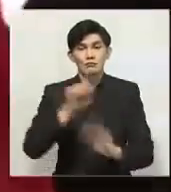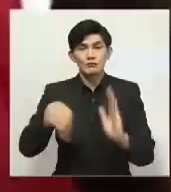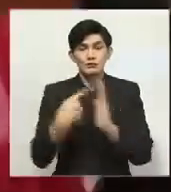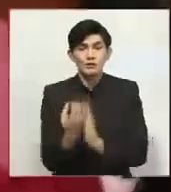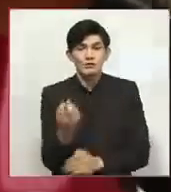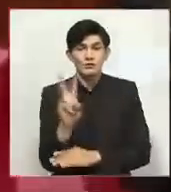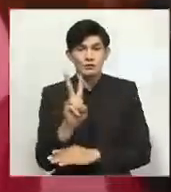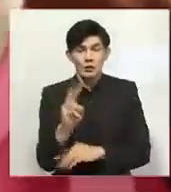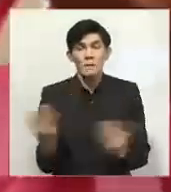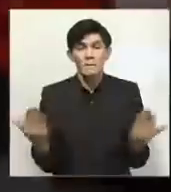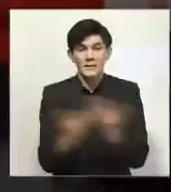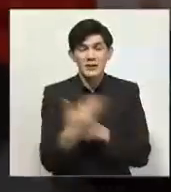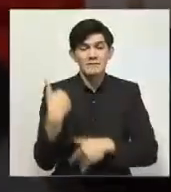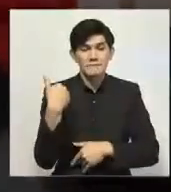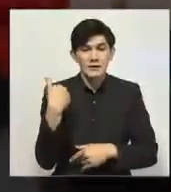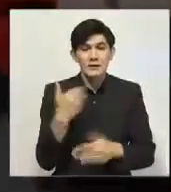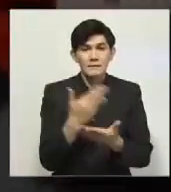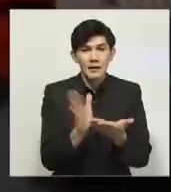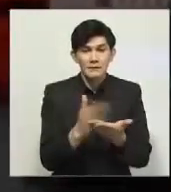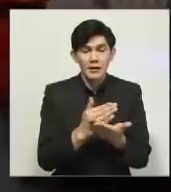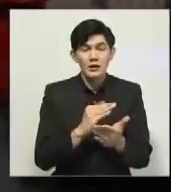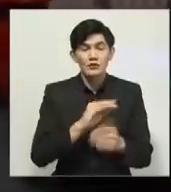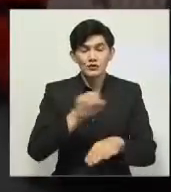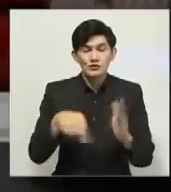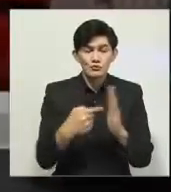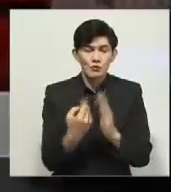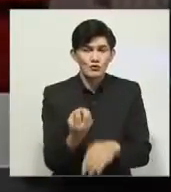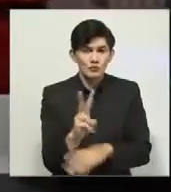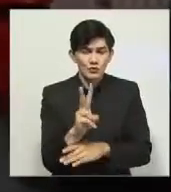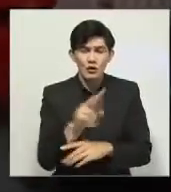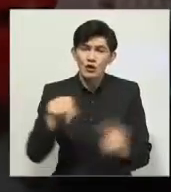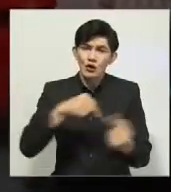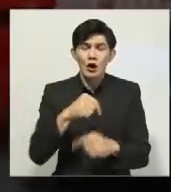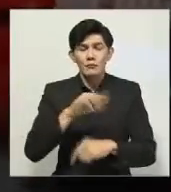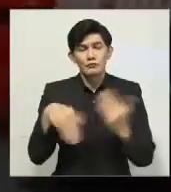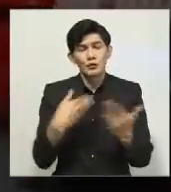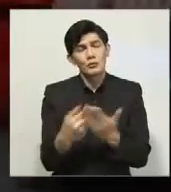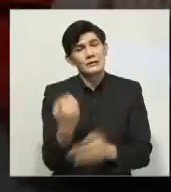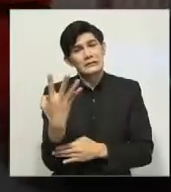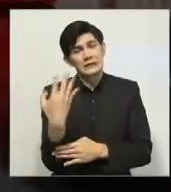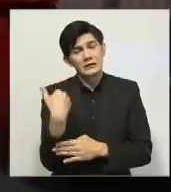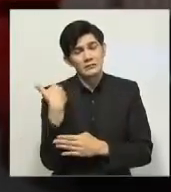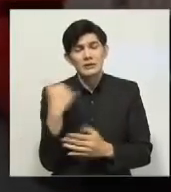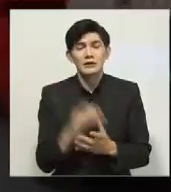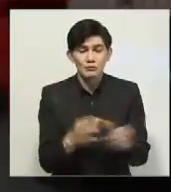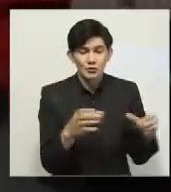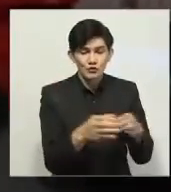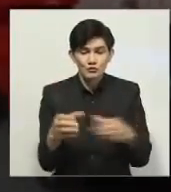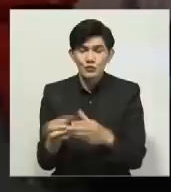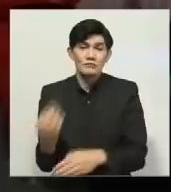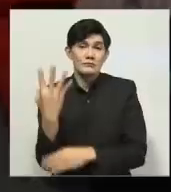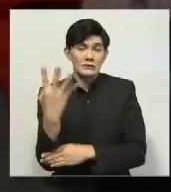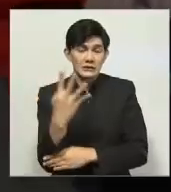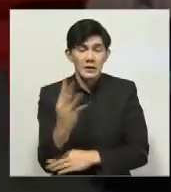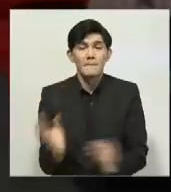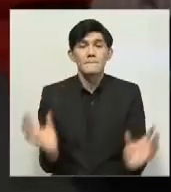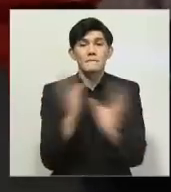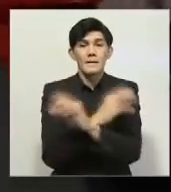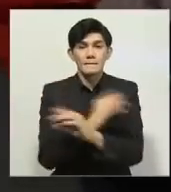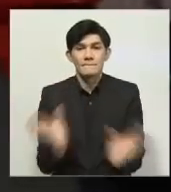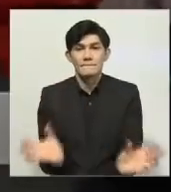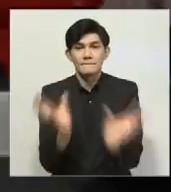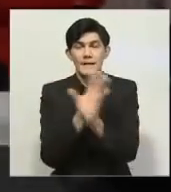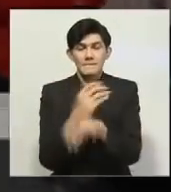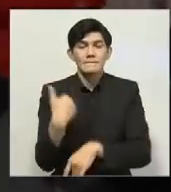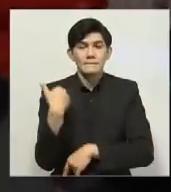ครับ อำเภอแบ่งเป็น12ชั่วโมงรู้สึกว่าจะมี4รอบค่ะ12ชั่วโมงก็จะมีแบ่งเป็น4ชุดก็แบ่งเป็นส่ว